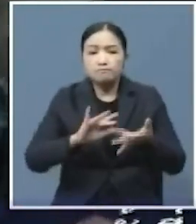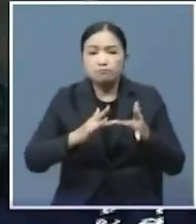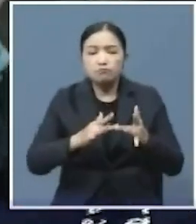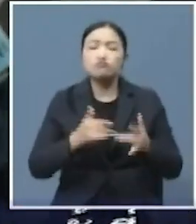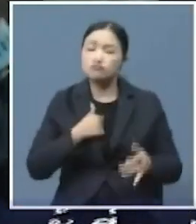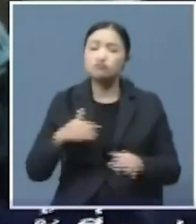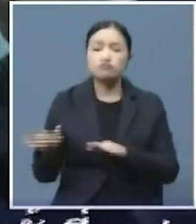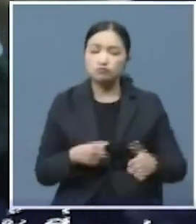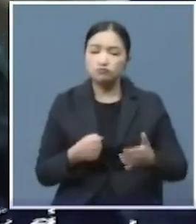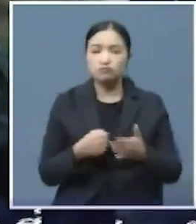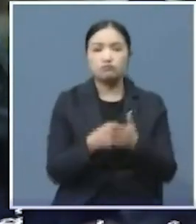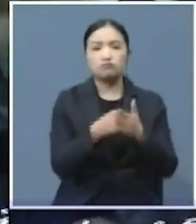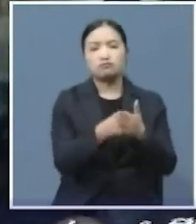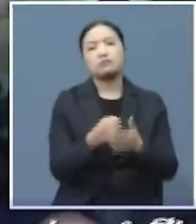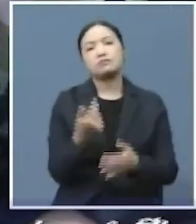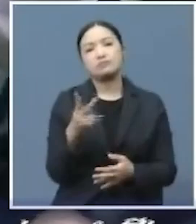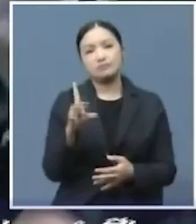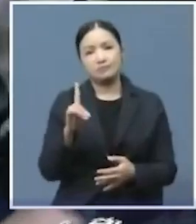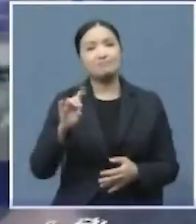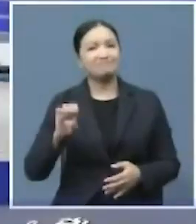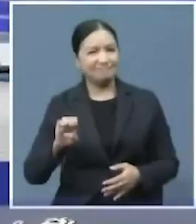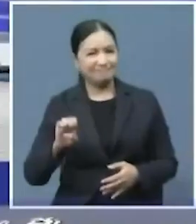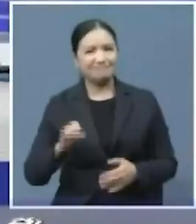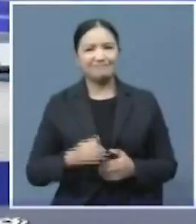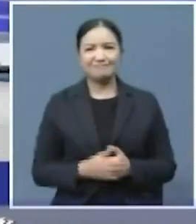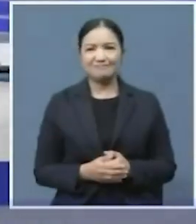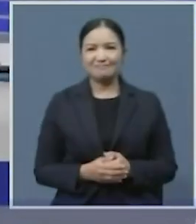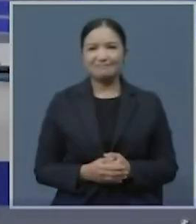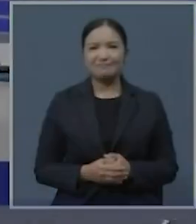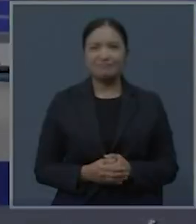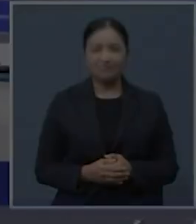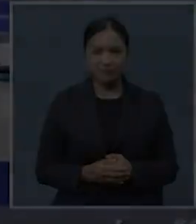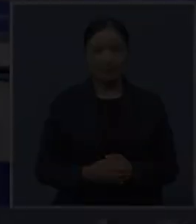สู้คดีครับอืปิ๊กตอปิ๊กตอตอนนี้ยังไม่มีหมายจับยังฮะอื